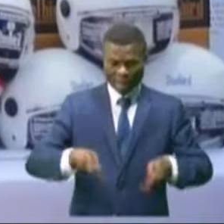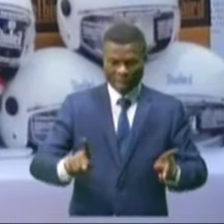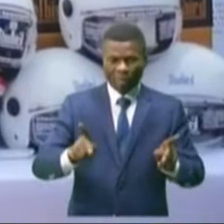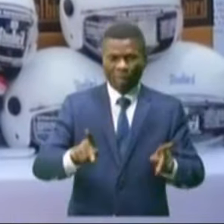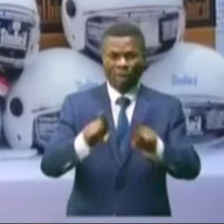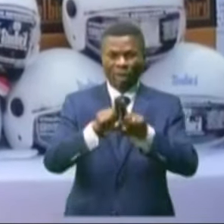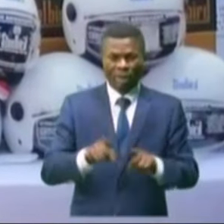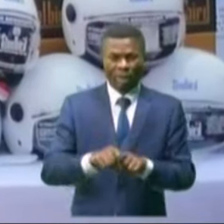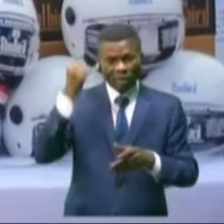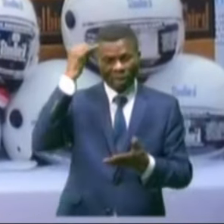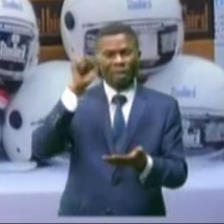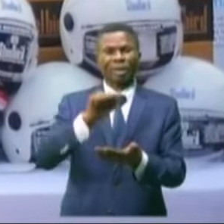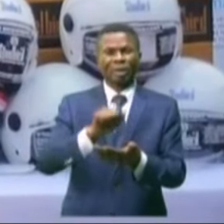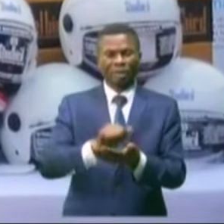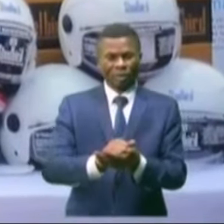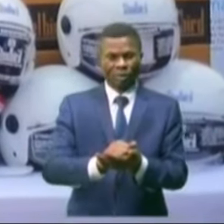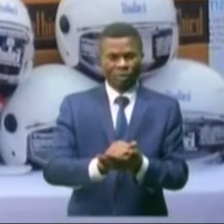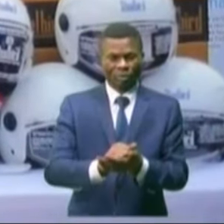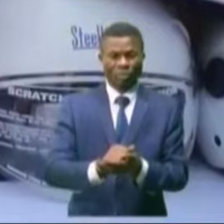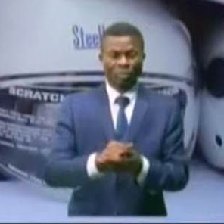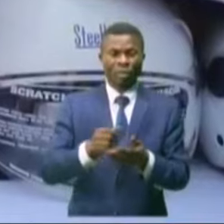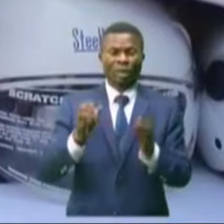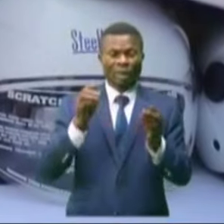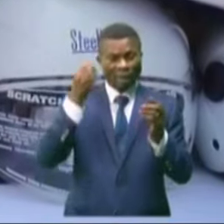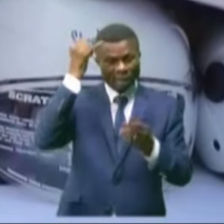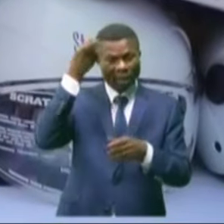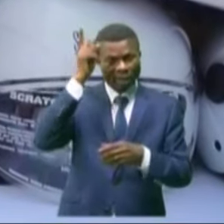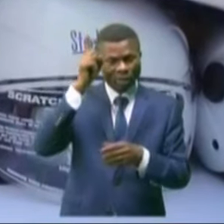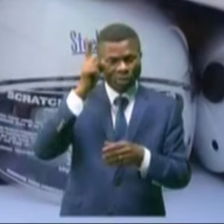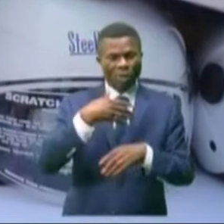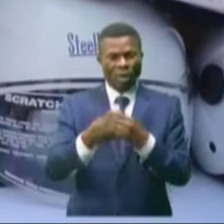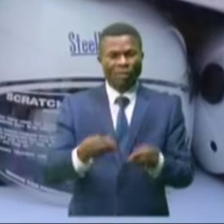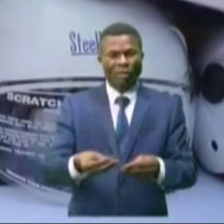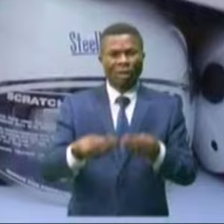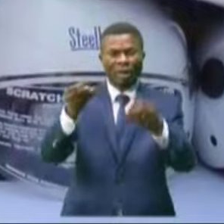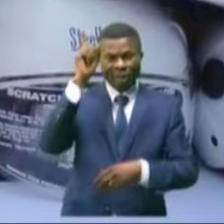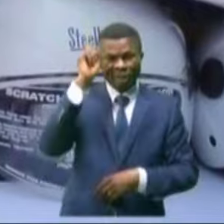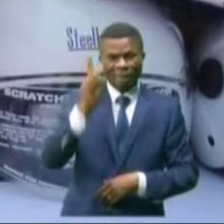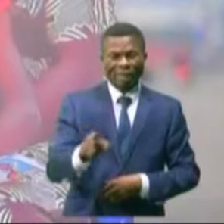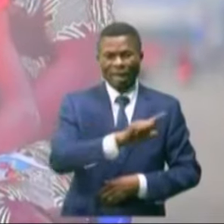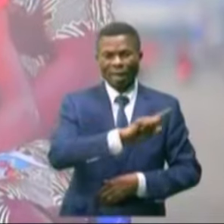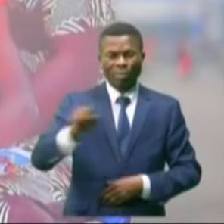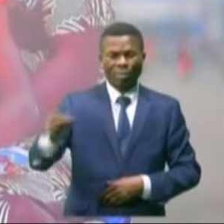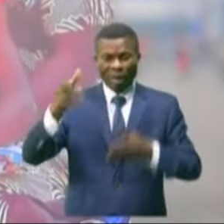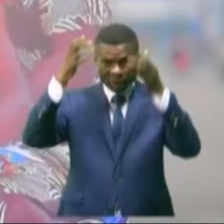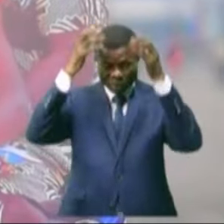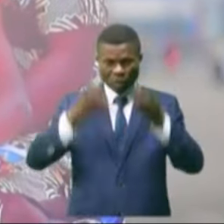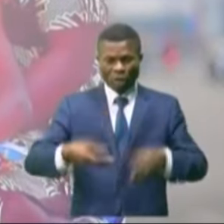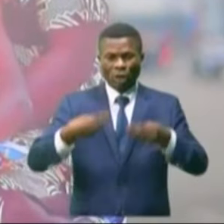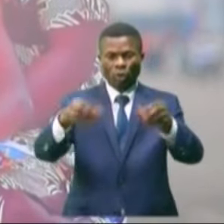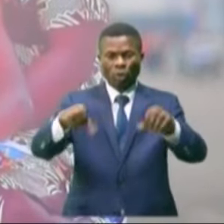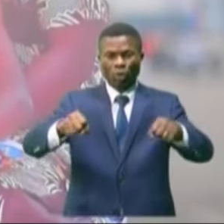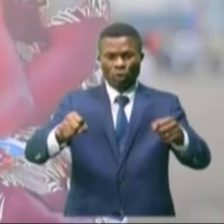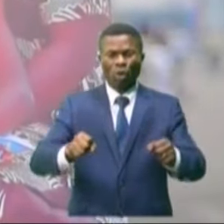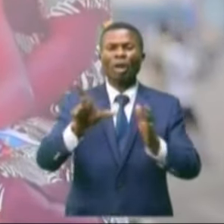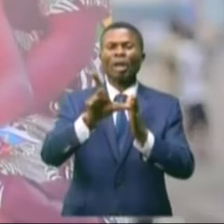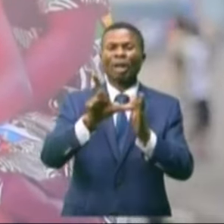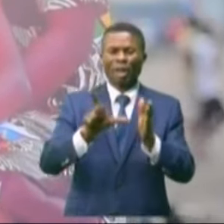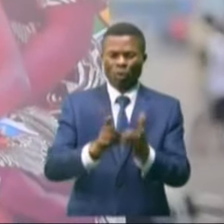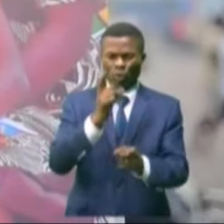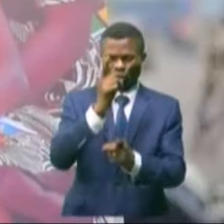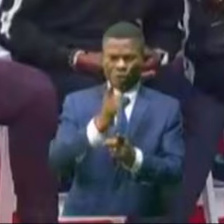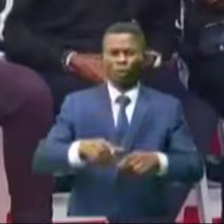cette initiative. Cette dernière vise à fournir 100 000 casques de moto aux normes de sécurité les plus